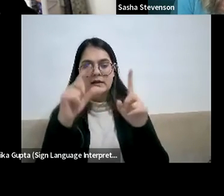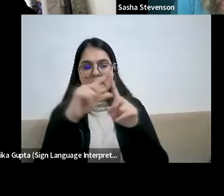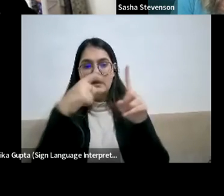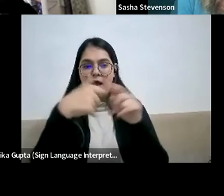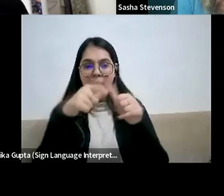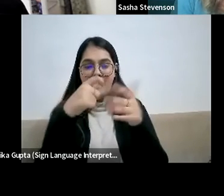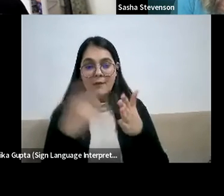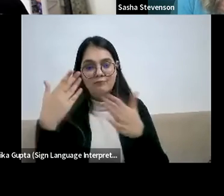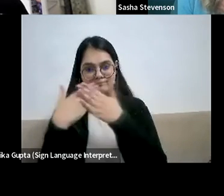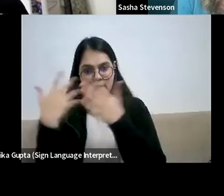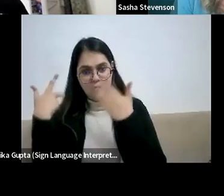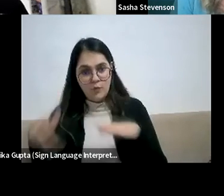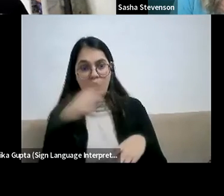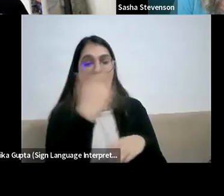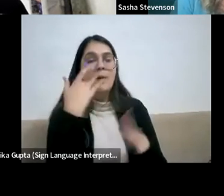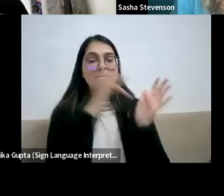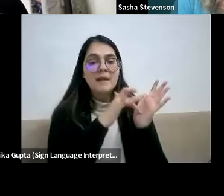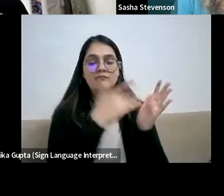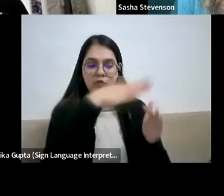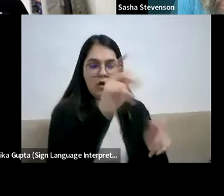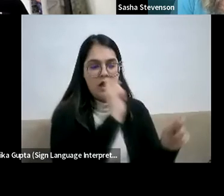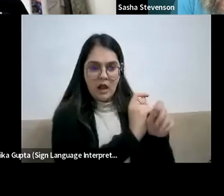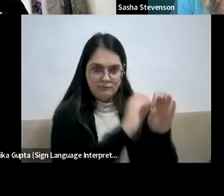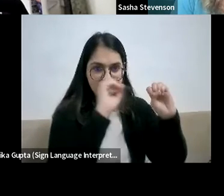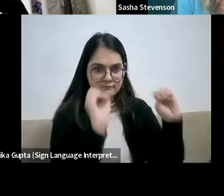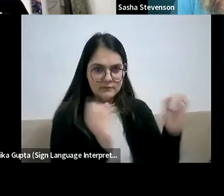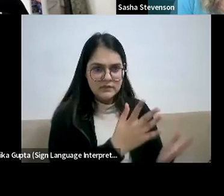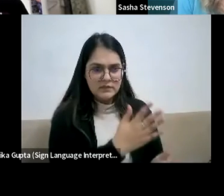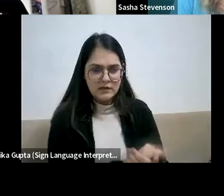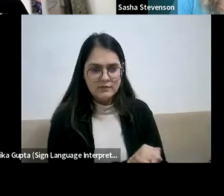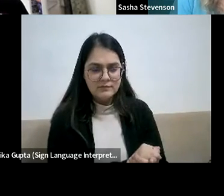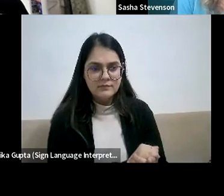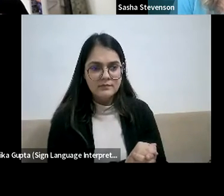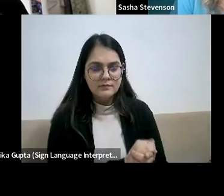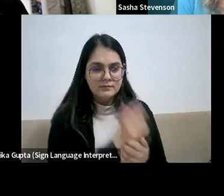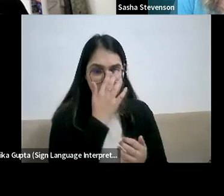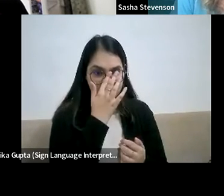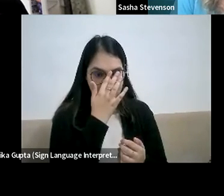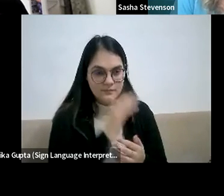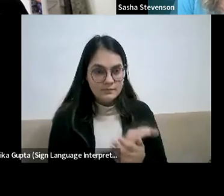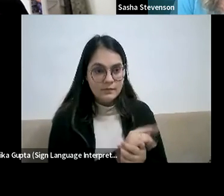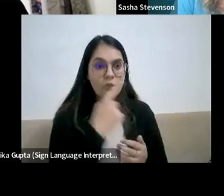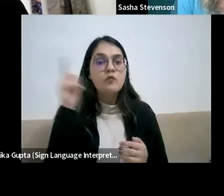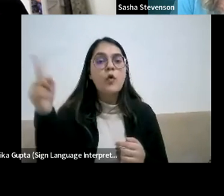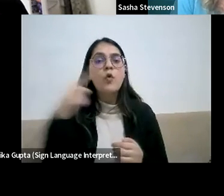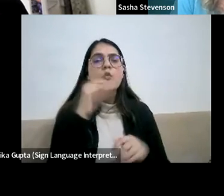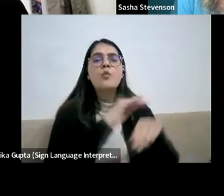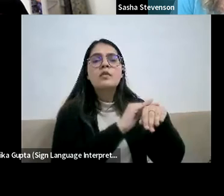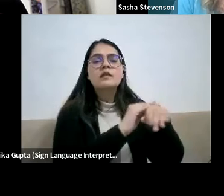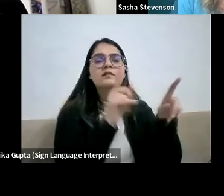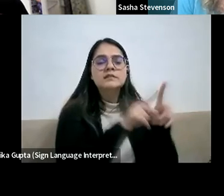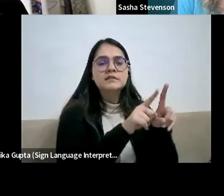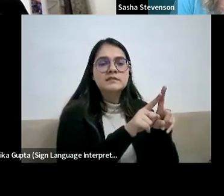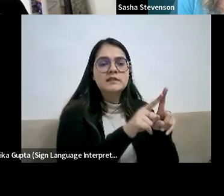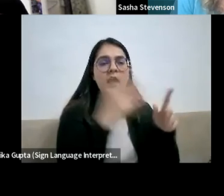काम करने के लिए गए, तो उनको वो प्यून है, एक कोई प्यून है, वो उसके आंख पे ऊपर